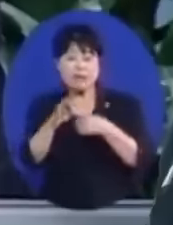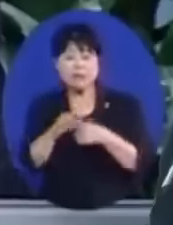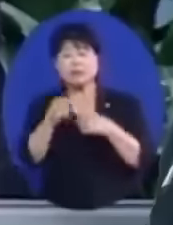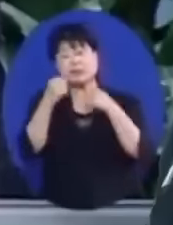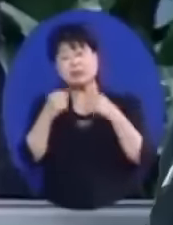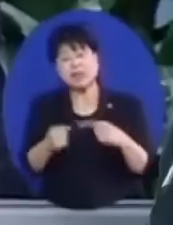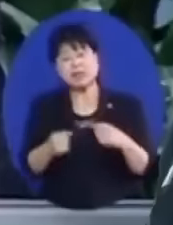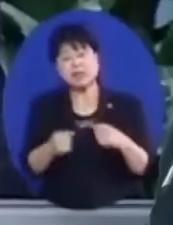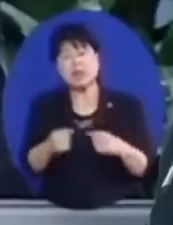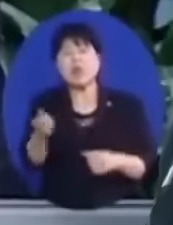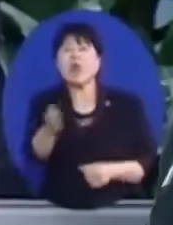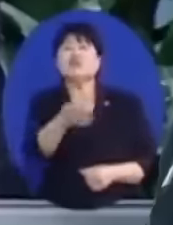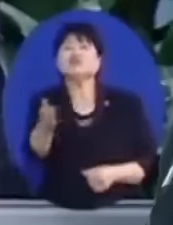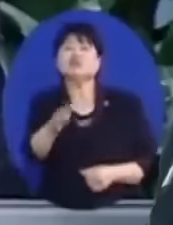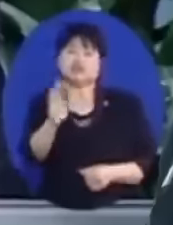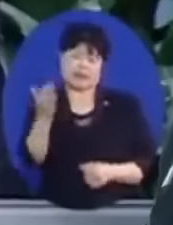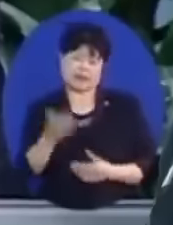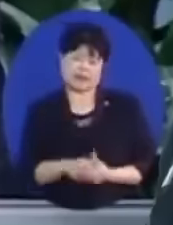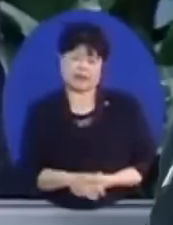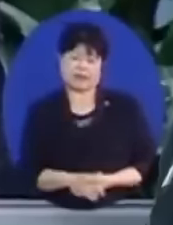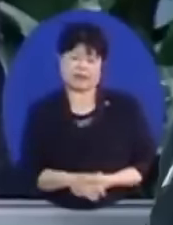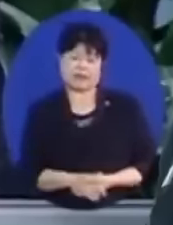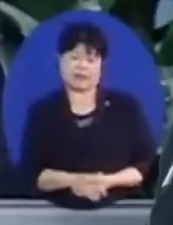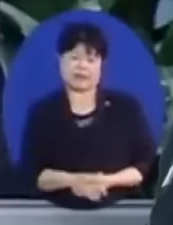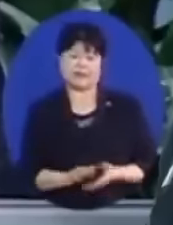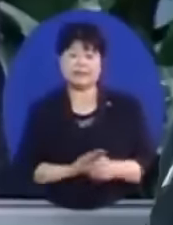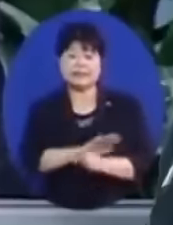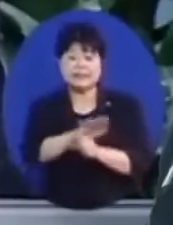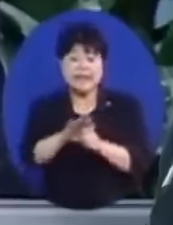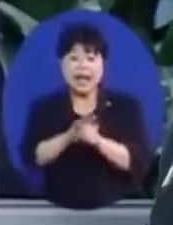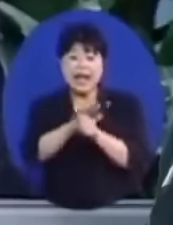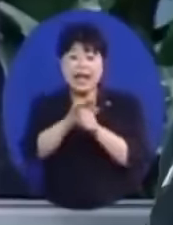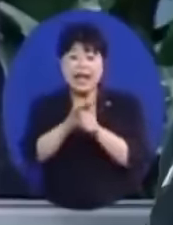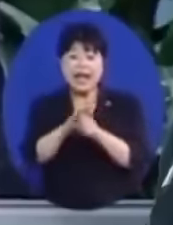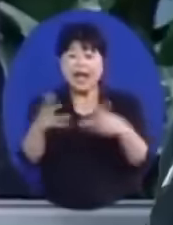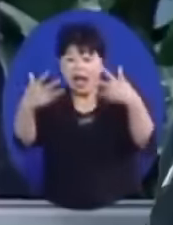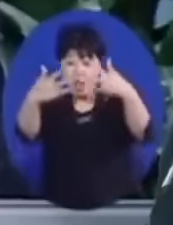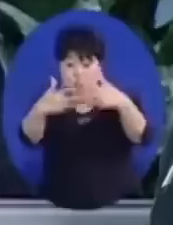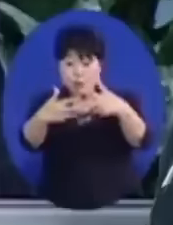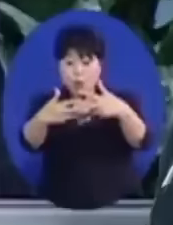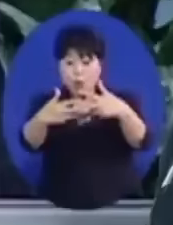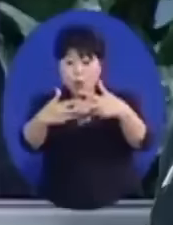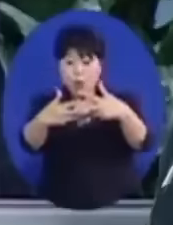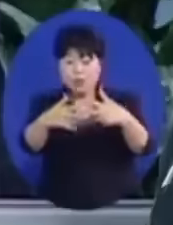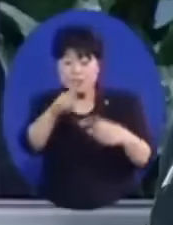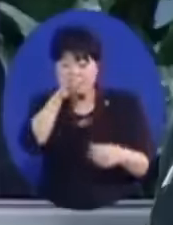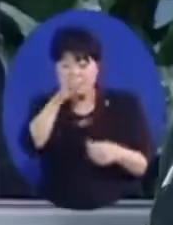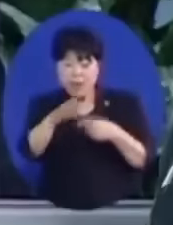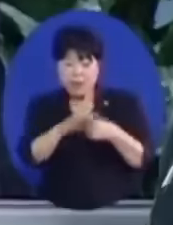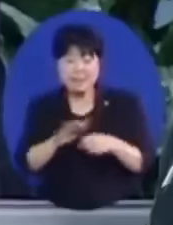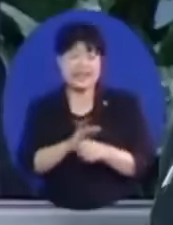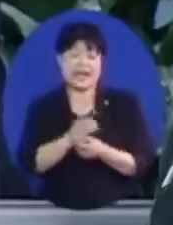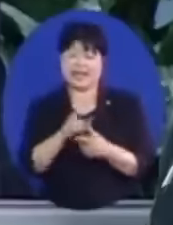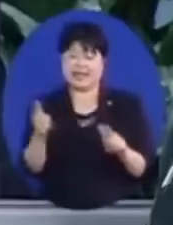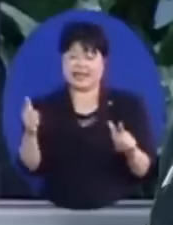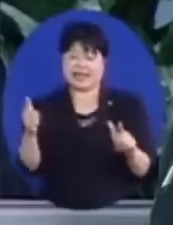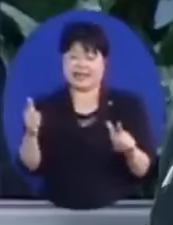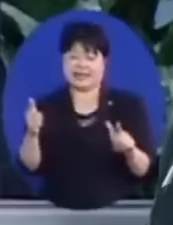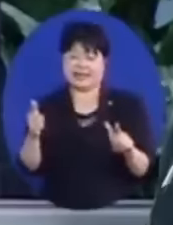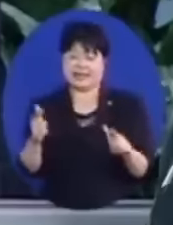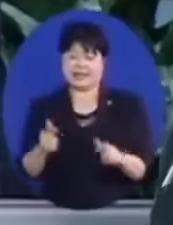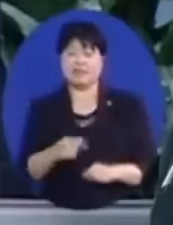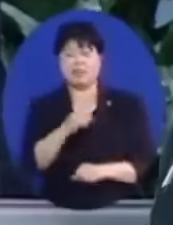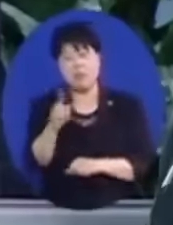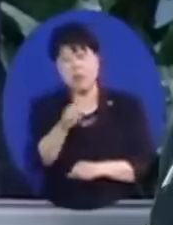삶은 황무지가 되고 마는 것입니다. 사랑은 조건이 붙으면 사랑이 아닙니다. 이렇게